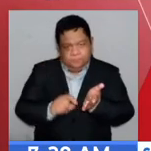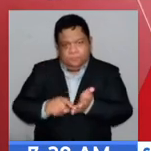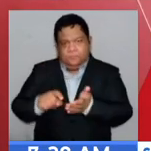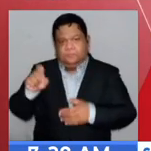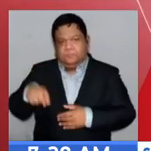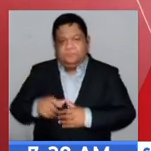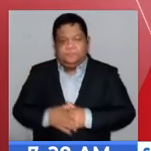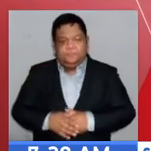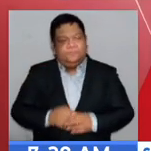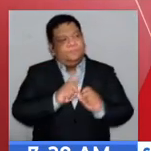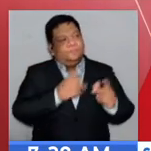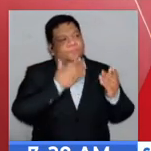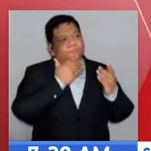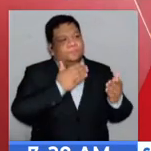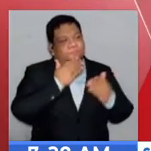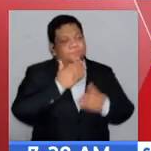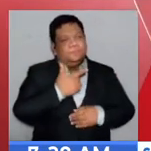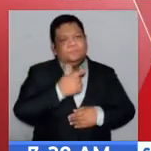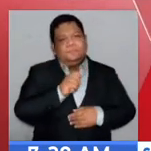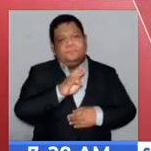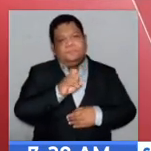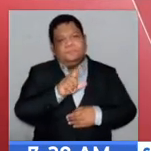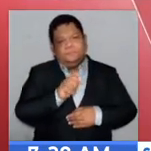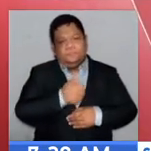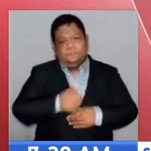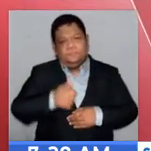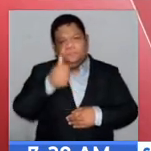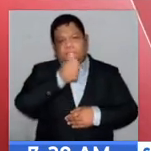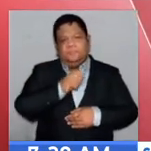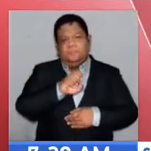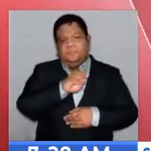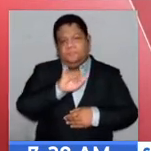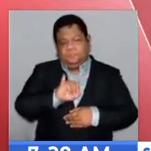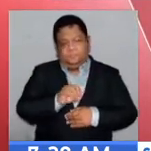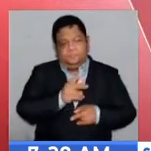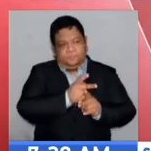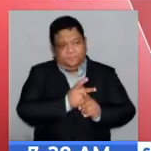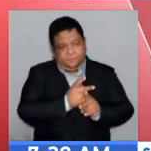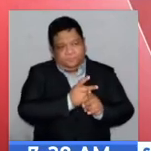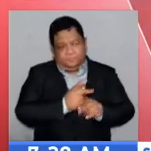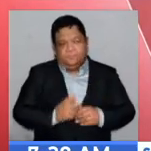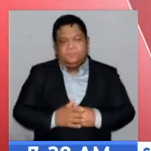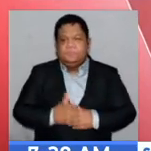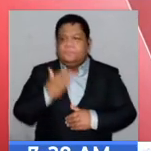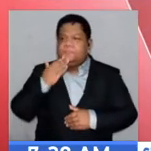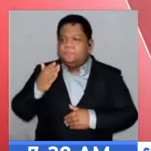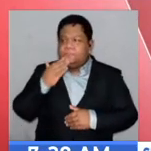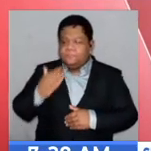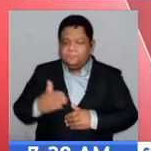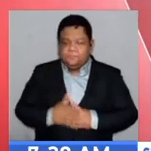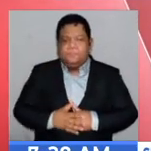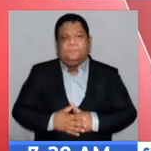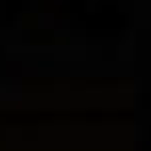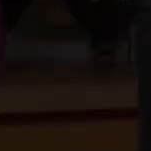Gabriela, Women's Party Chairperson Emmi De Jesus. Ingat po. Salamat din, Igan.